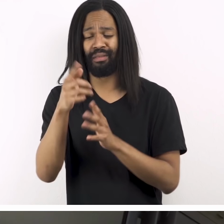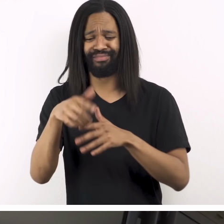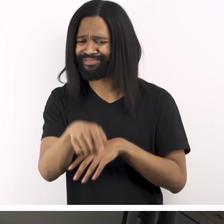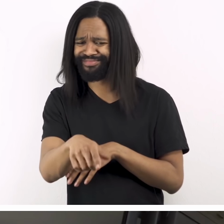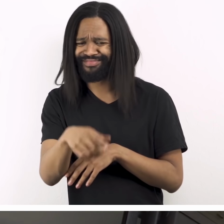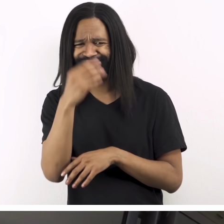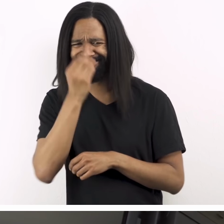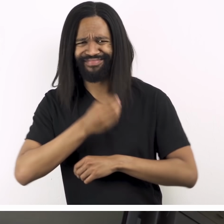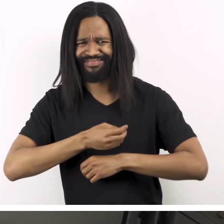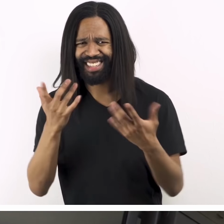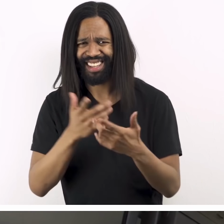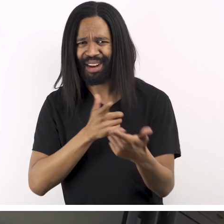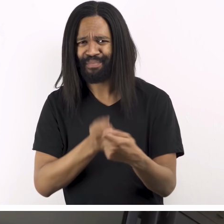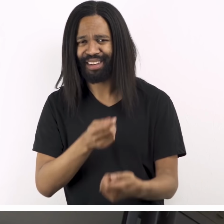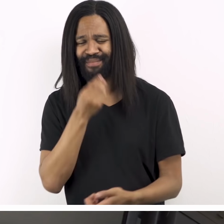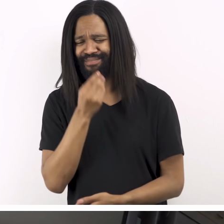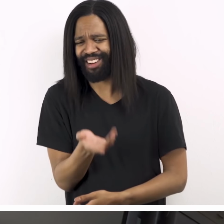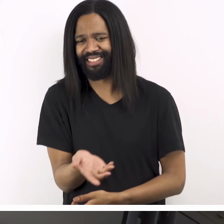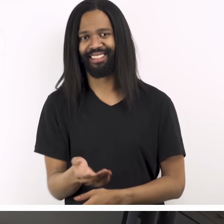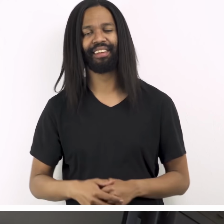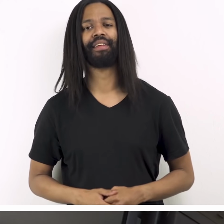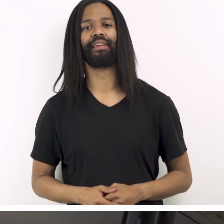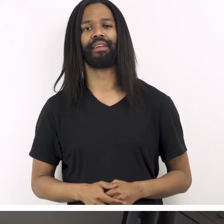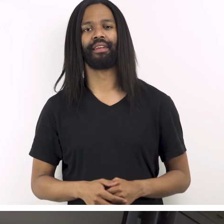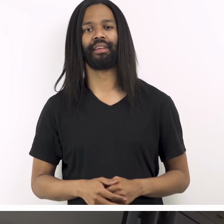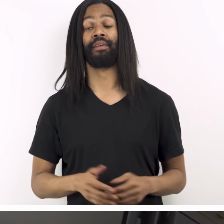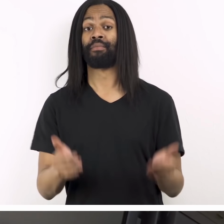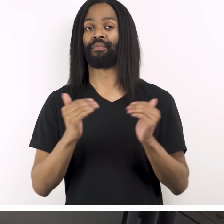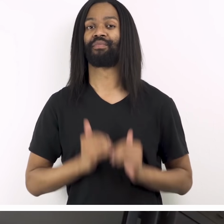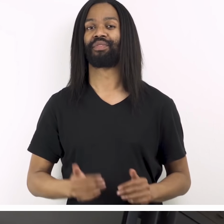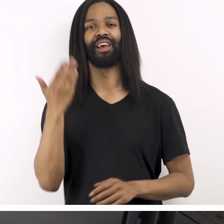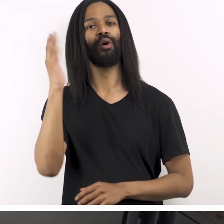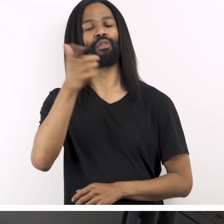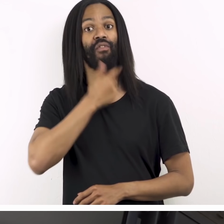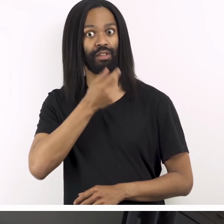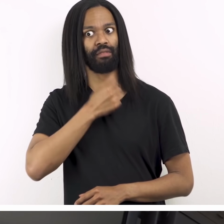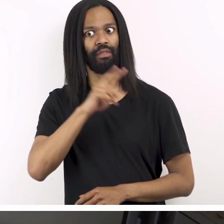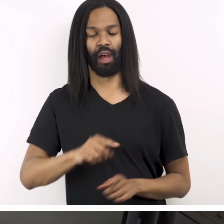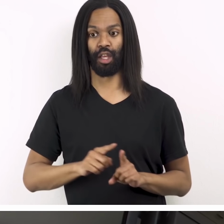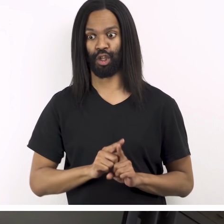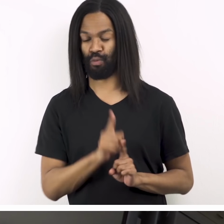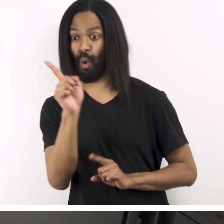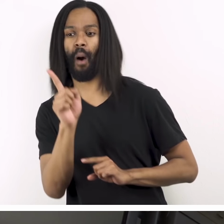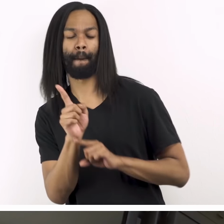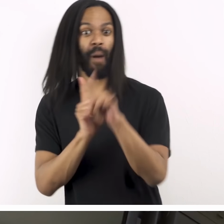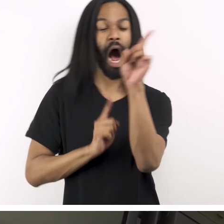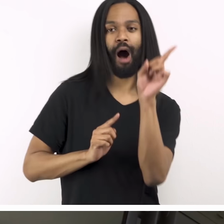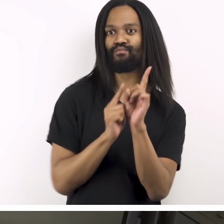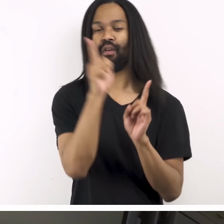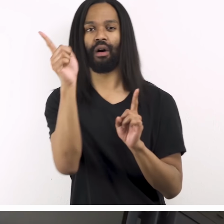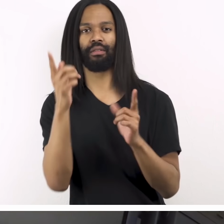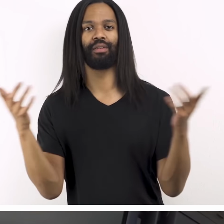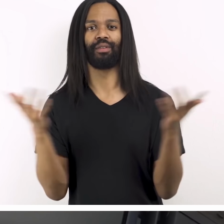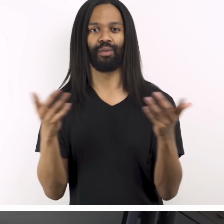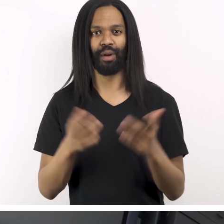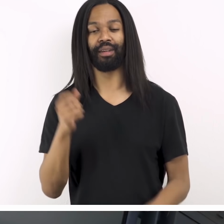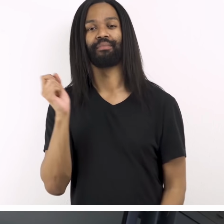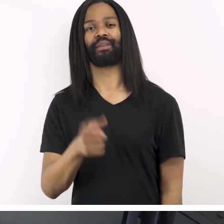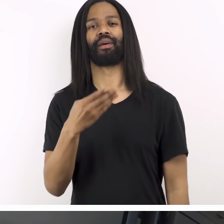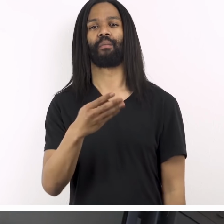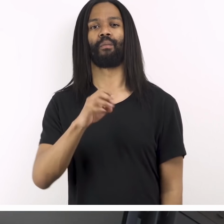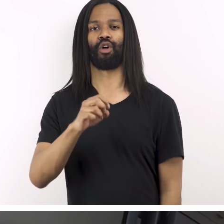vraiment, il est hyper facile. Ensuite, un autre facile aussi qui pousse assez vite, assez rapidement, c'est le